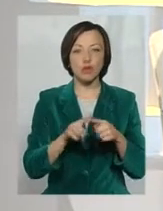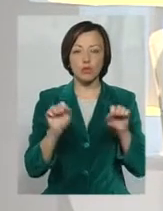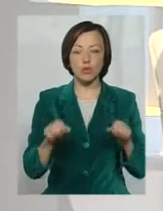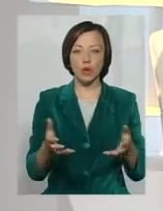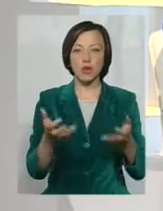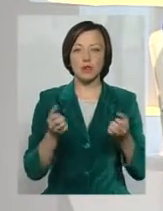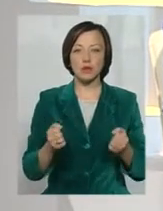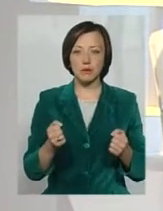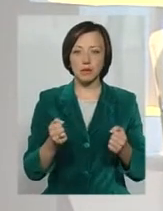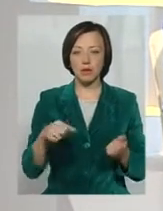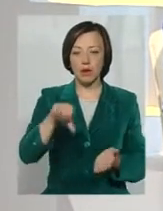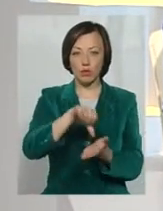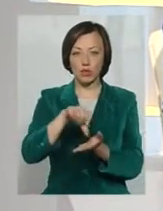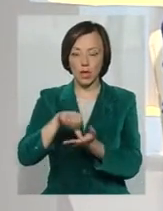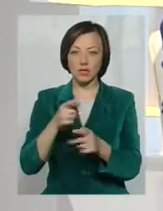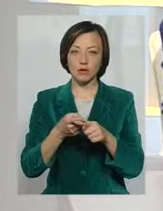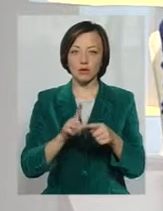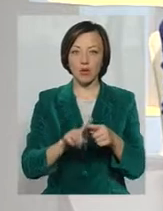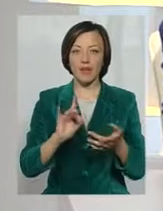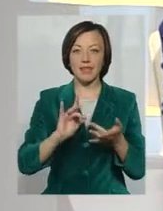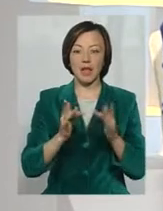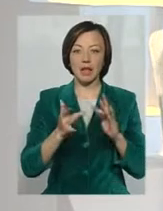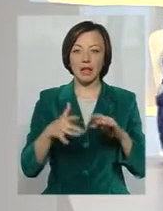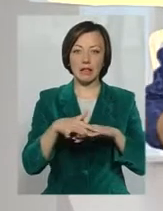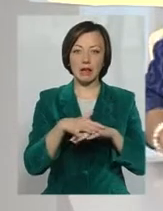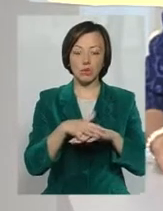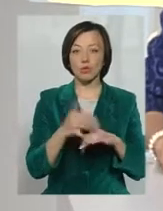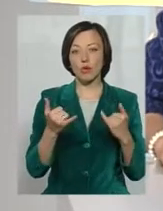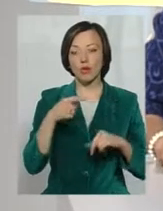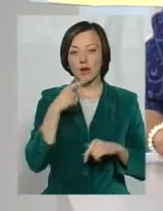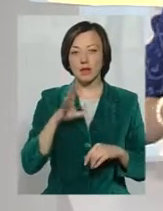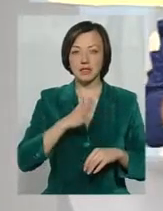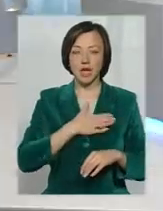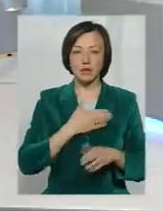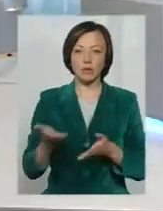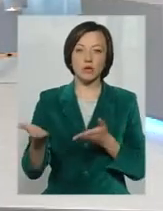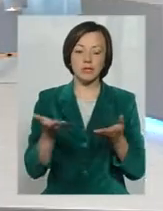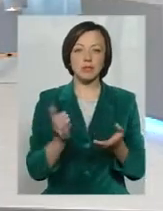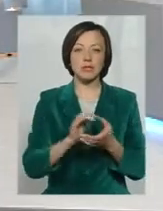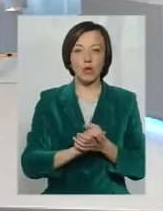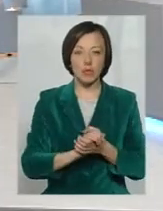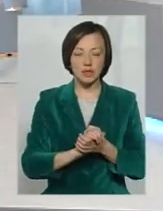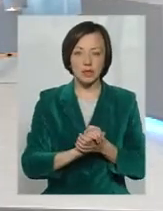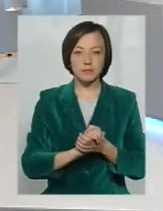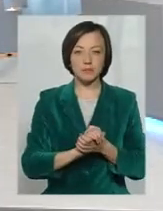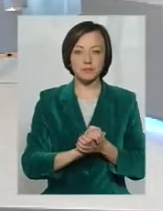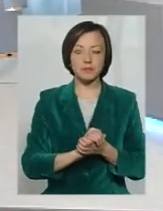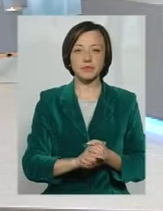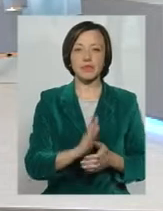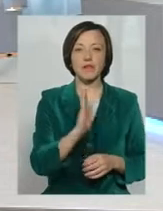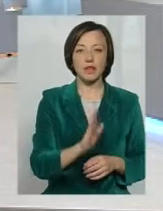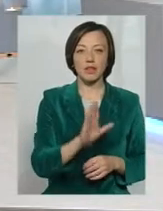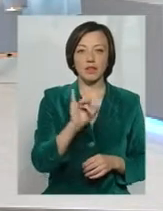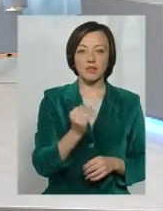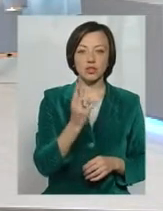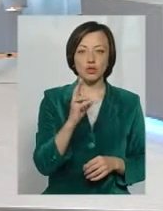отримати гравець у цього інтернет-ринку? Про це все сьогодні говоримо з нашими гостями. Отже, знайомтеся. Віктор